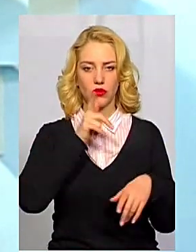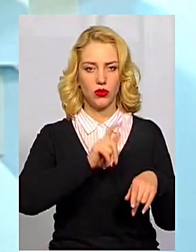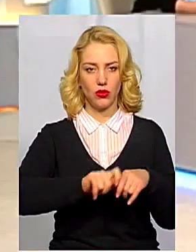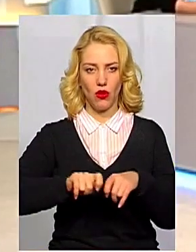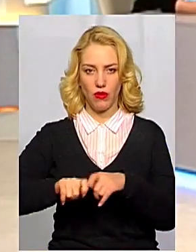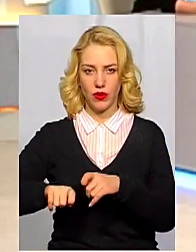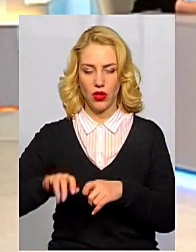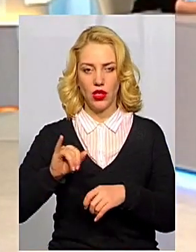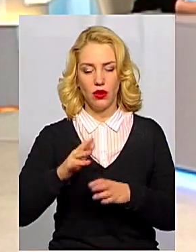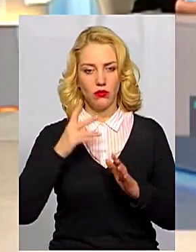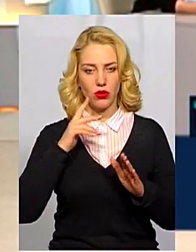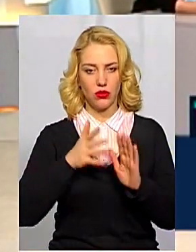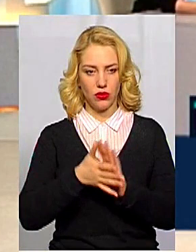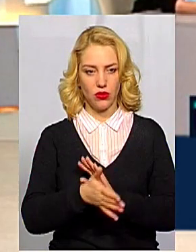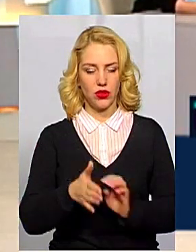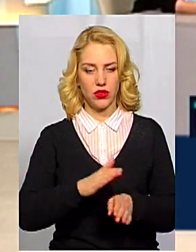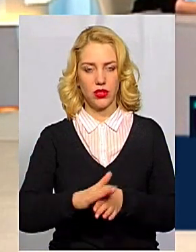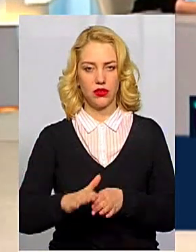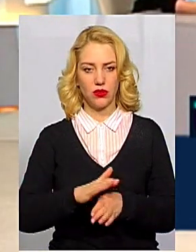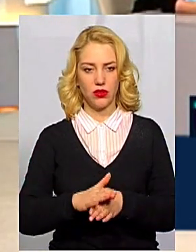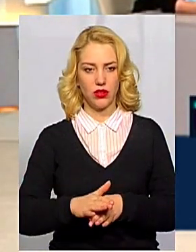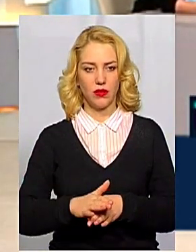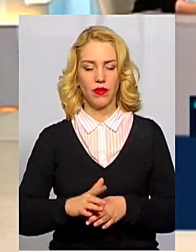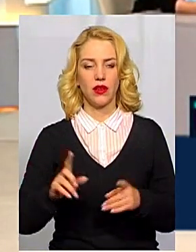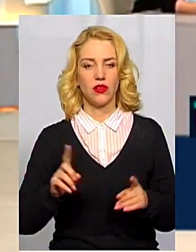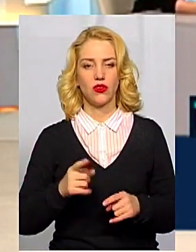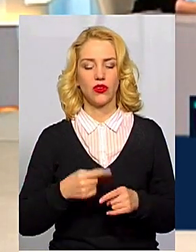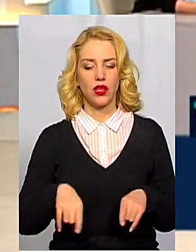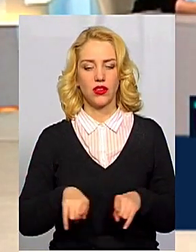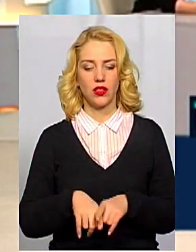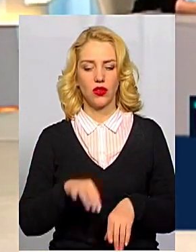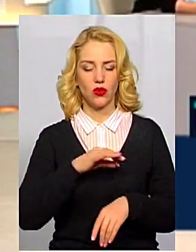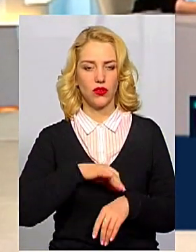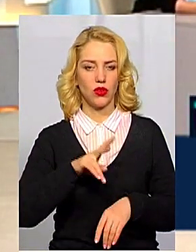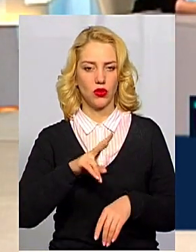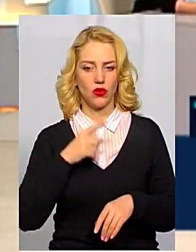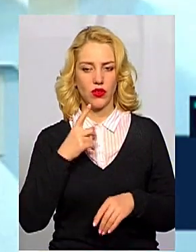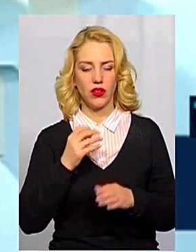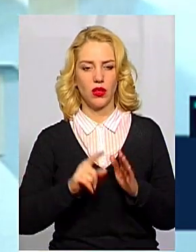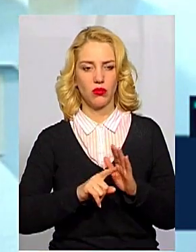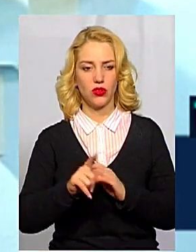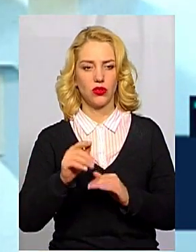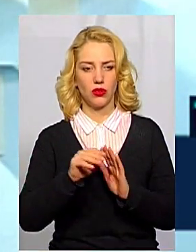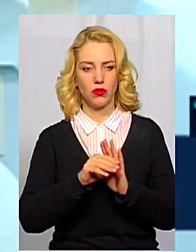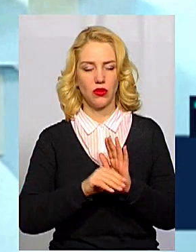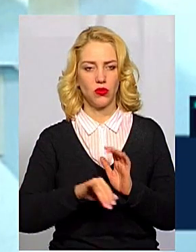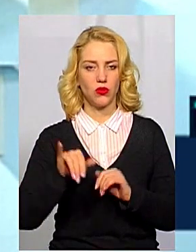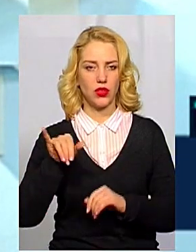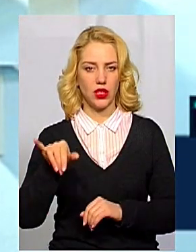і прозоро здійснюється. Тобто, що ті користувачі, з яких ми згадували на початку передачі, інші користувачі, в